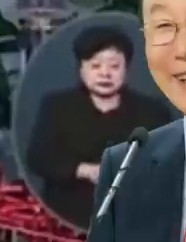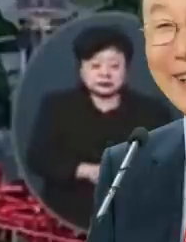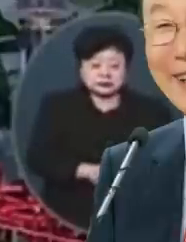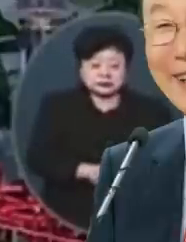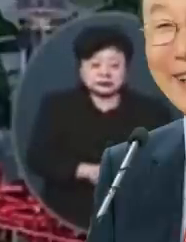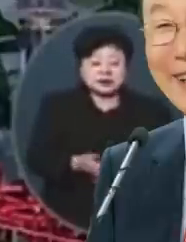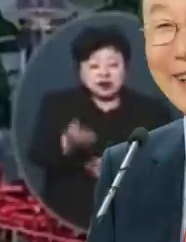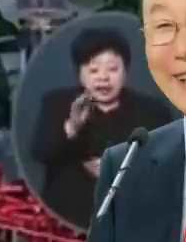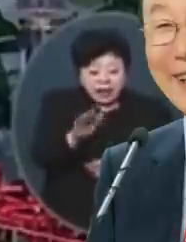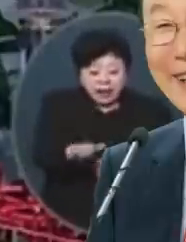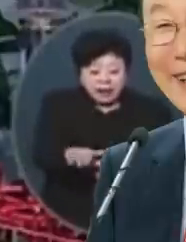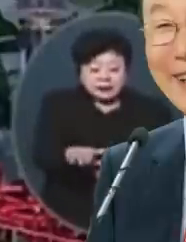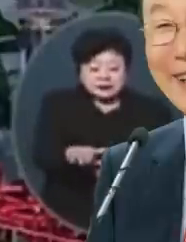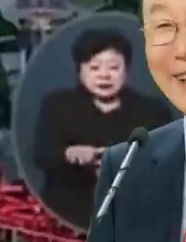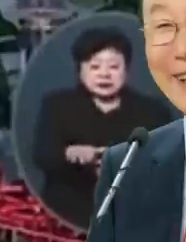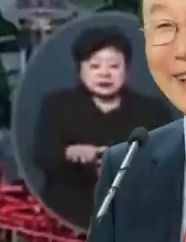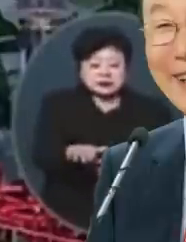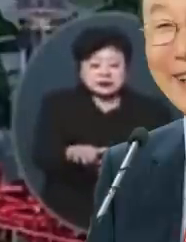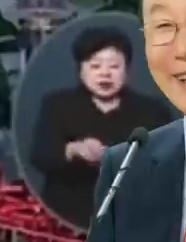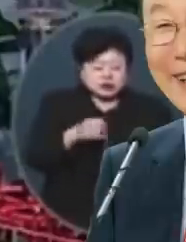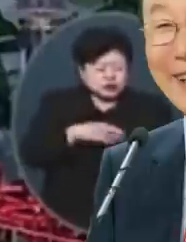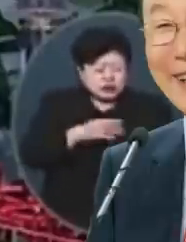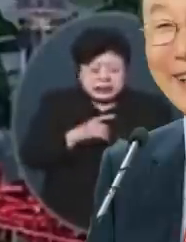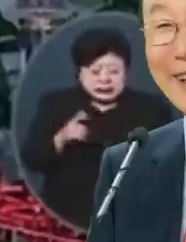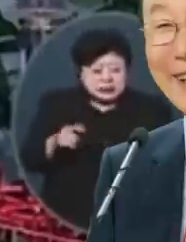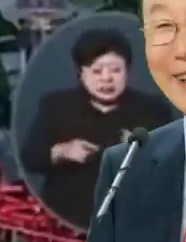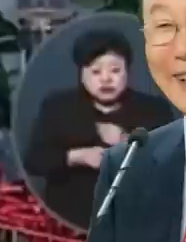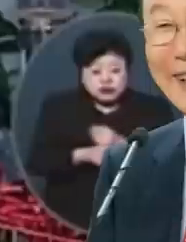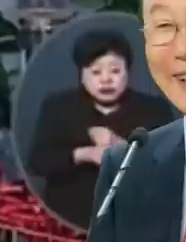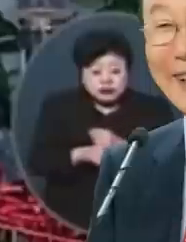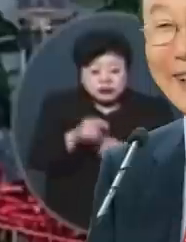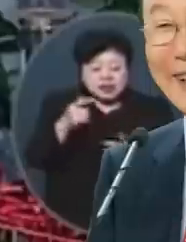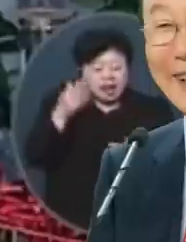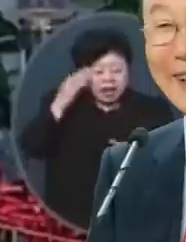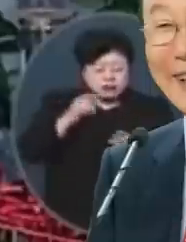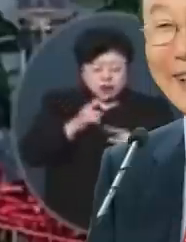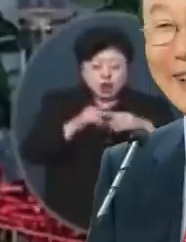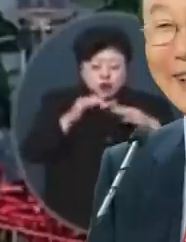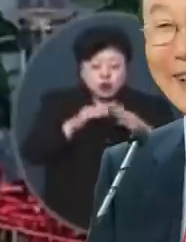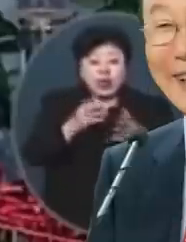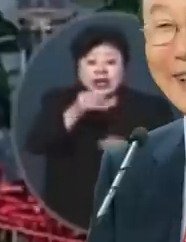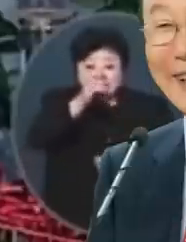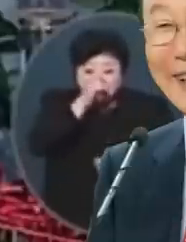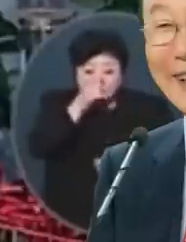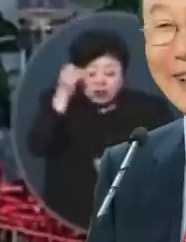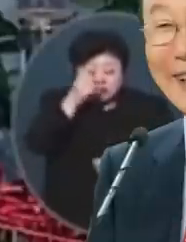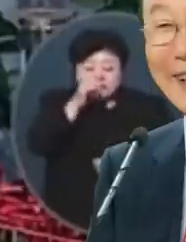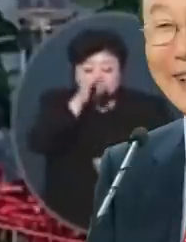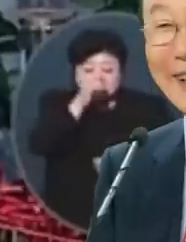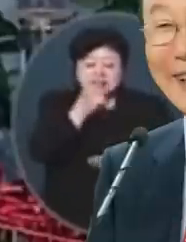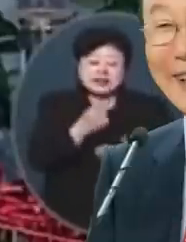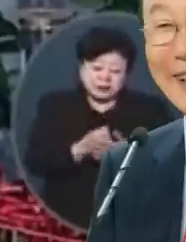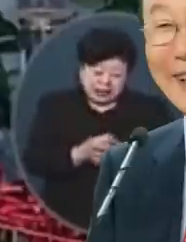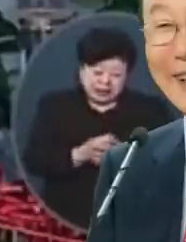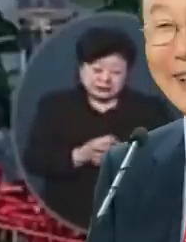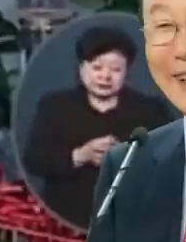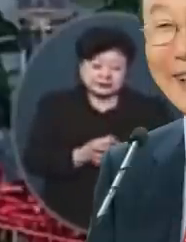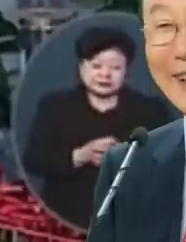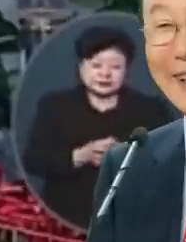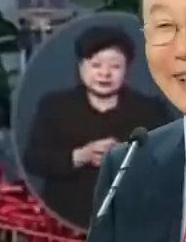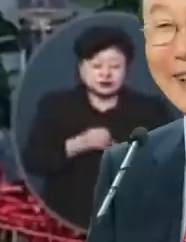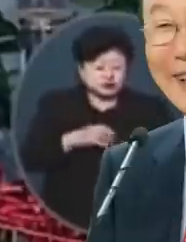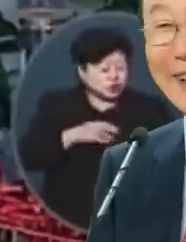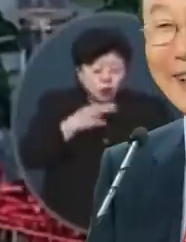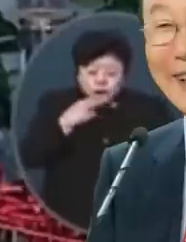처지에 놓여 있지만은 두려워하지 않은 것은 한국에 교회가 있고 성령이 임하여 역사하고 계시기